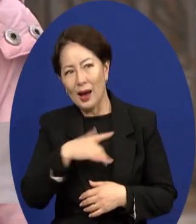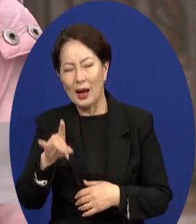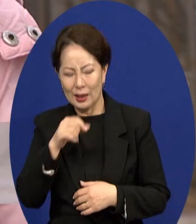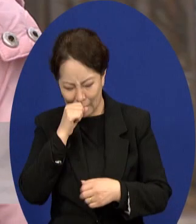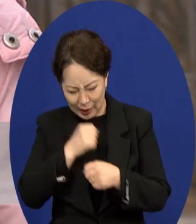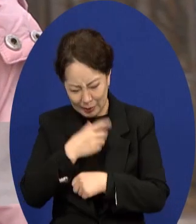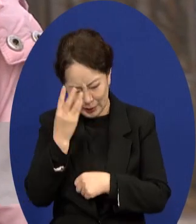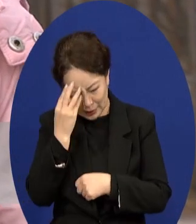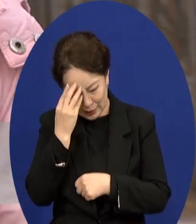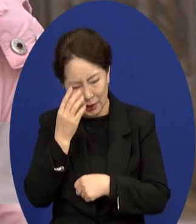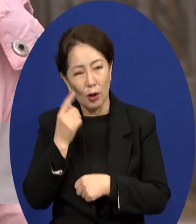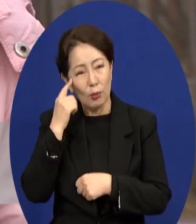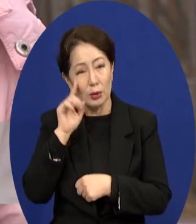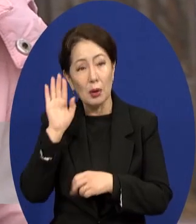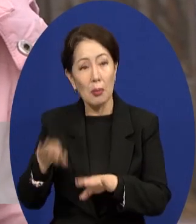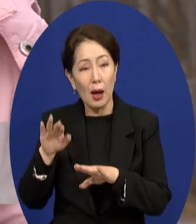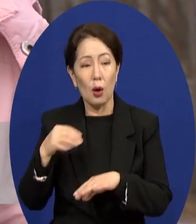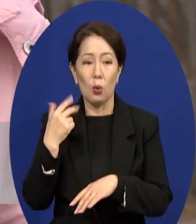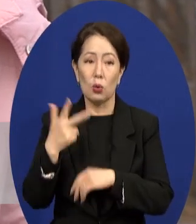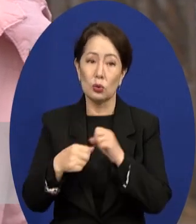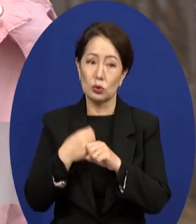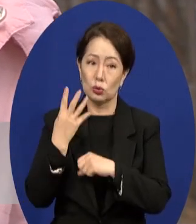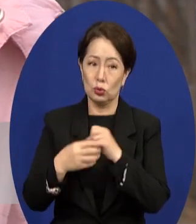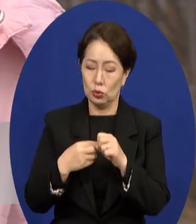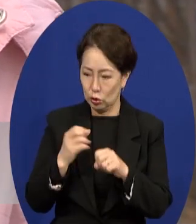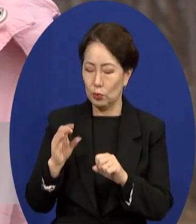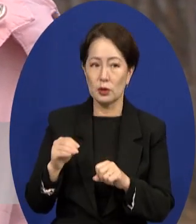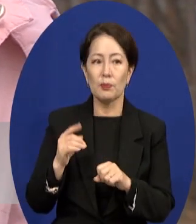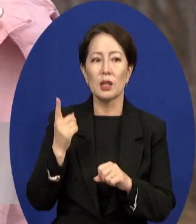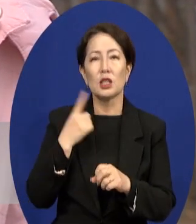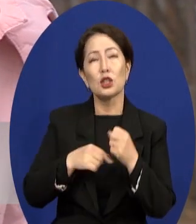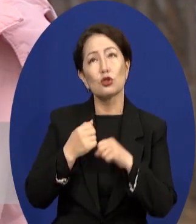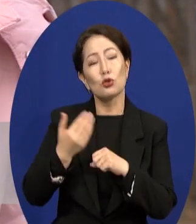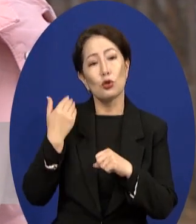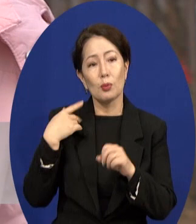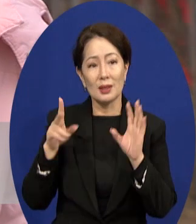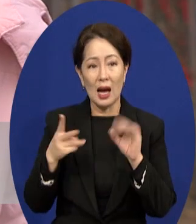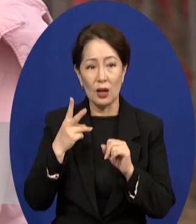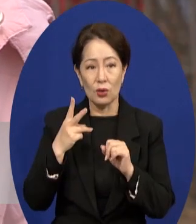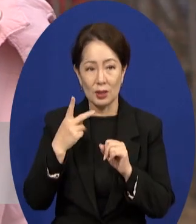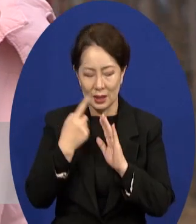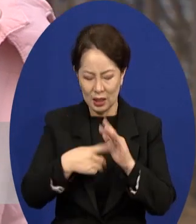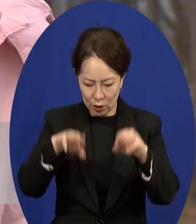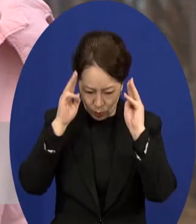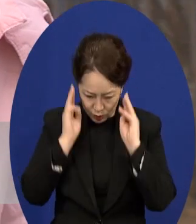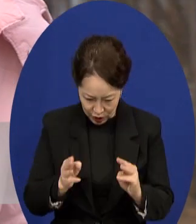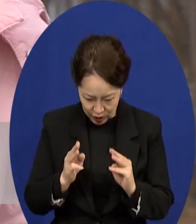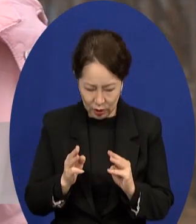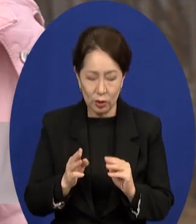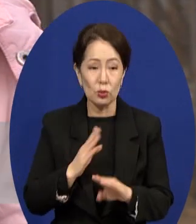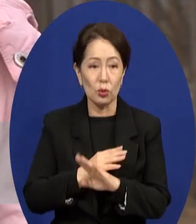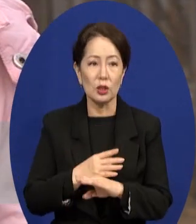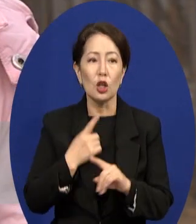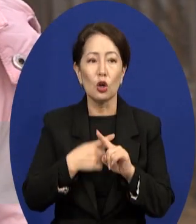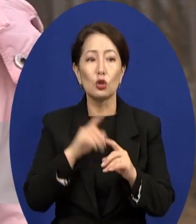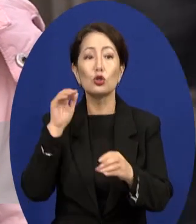байгаад ингээд 3 жил 4 жил болсон юм штеп. Тэгэд өнгөрсөн оны 12 дугаар сард шийдвэрээ бүрэн гаргаад орон нутгад нүүсэн байгаа. Тэгээ энэ